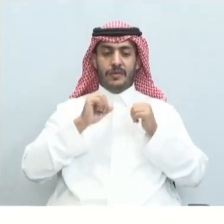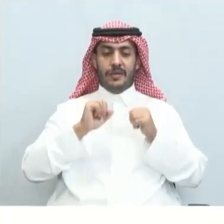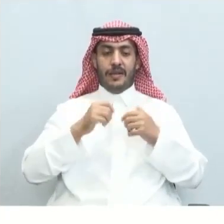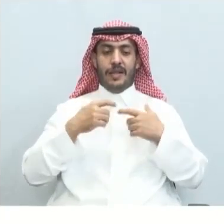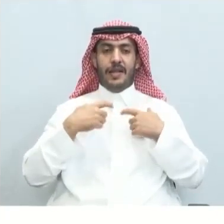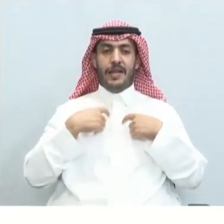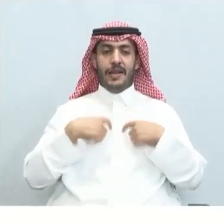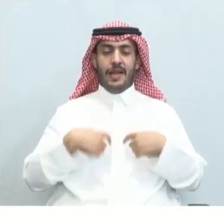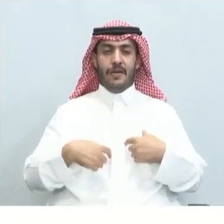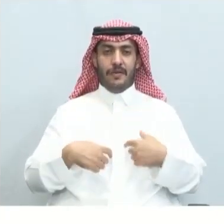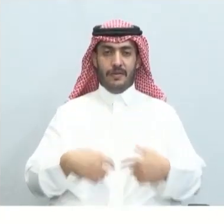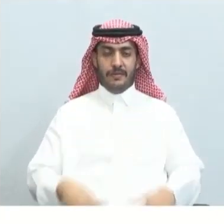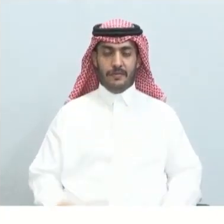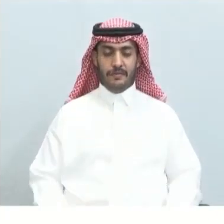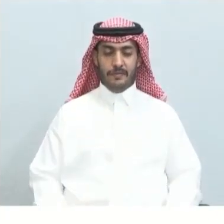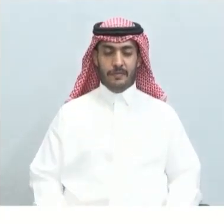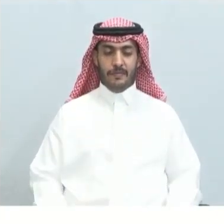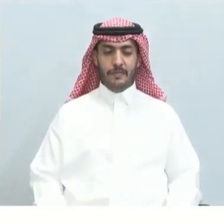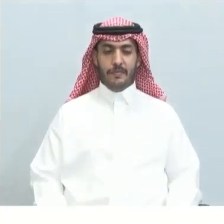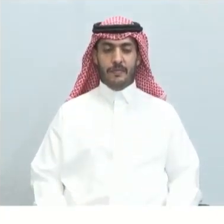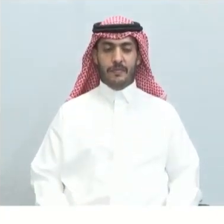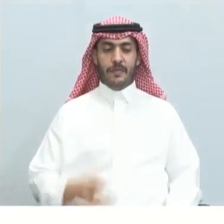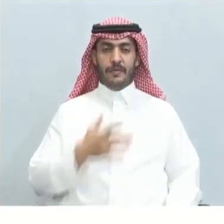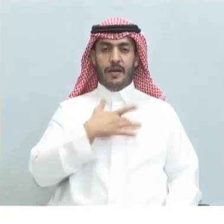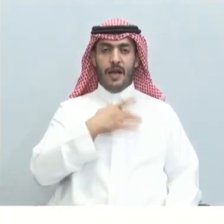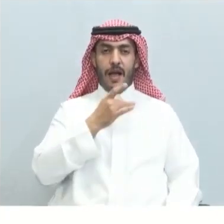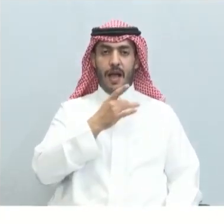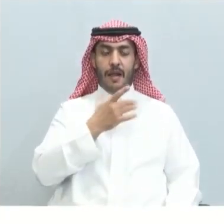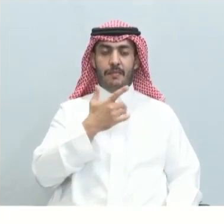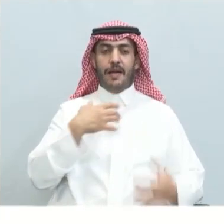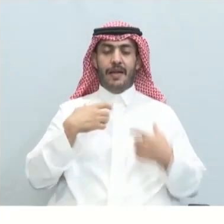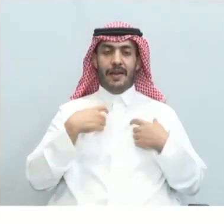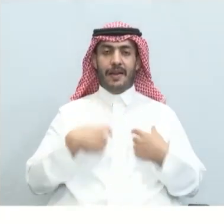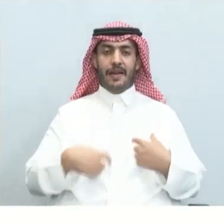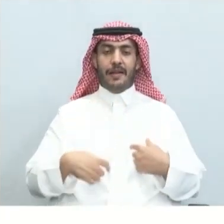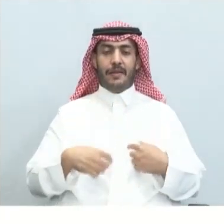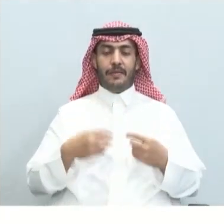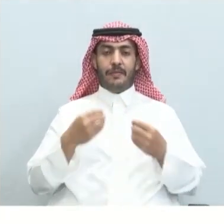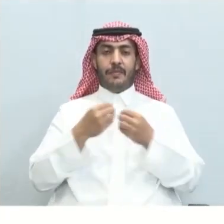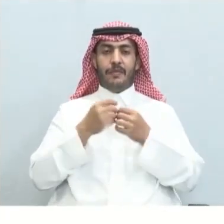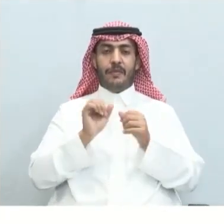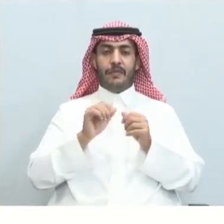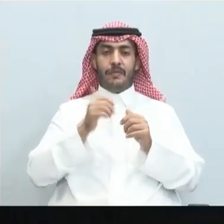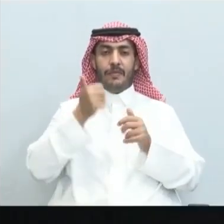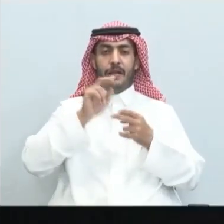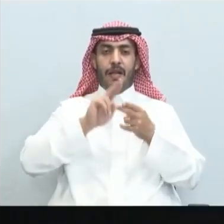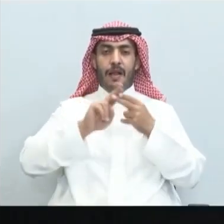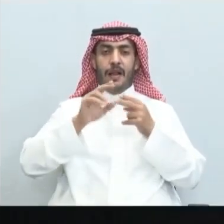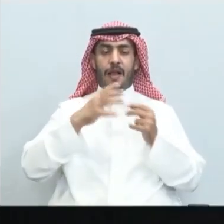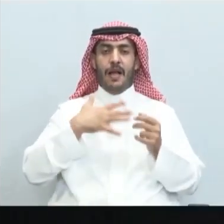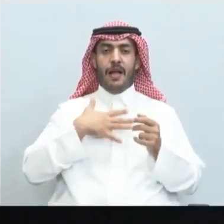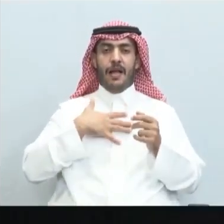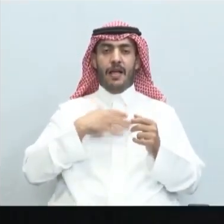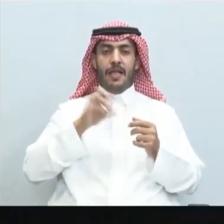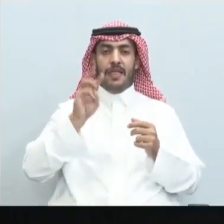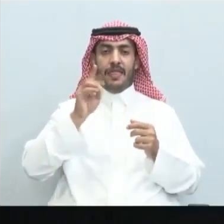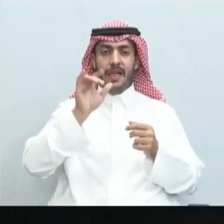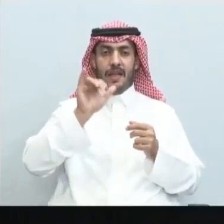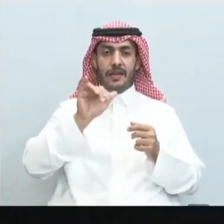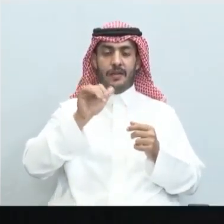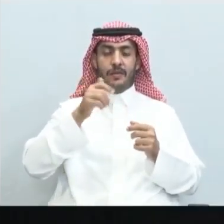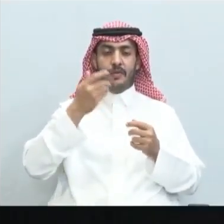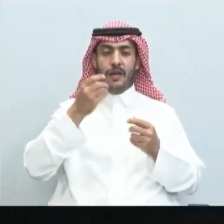الرئويه وعلاقه القلب مع الرئتين في التخلص من ثاني اكسيد الكربون